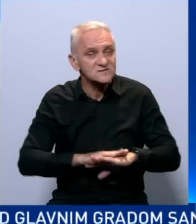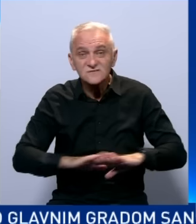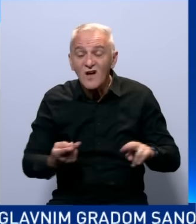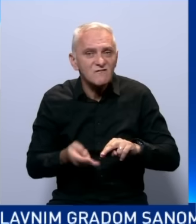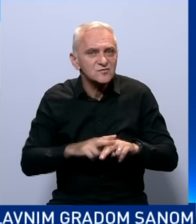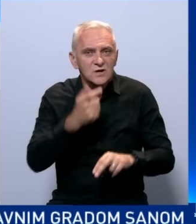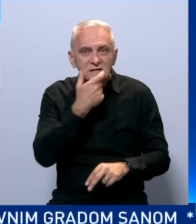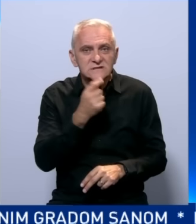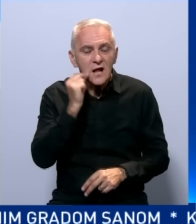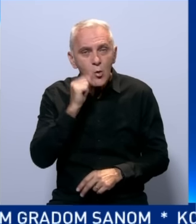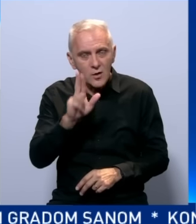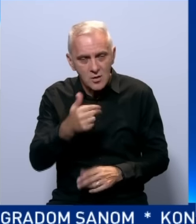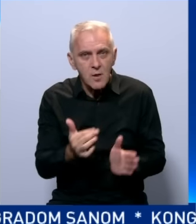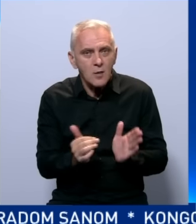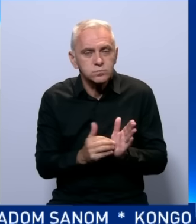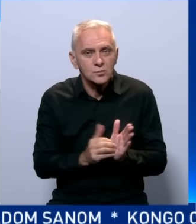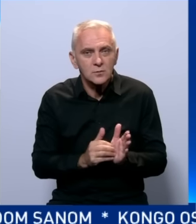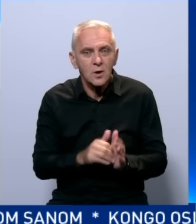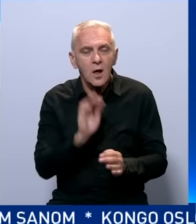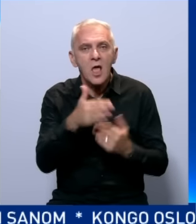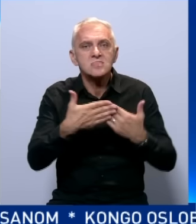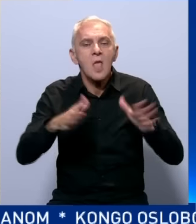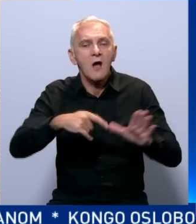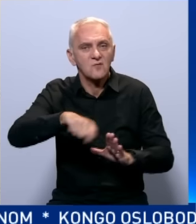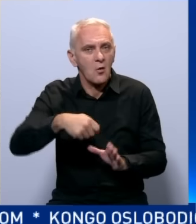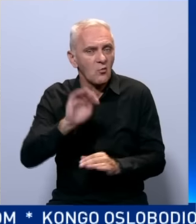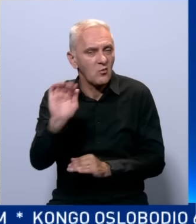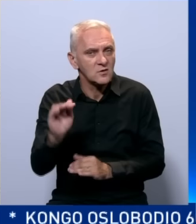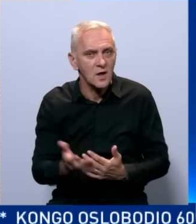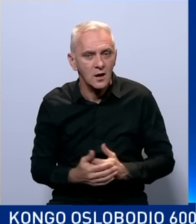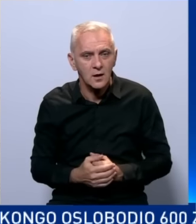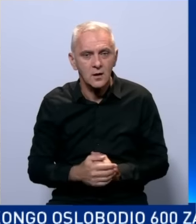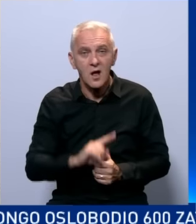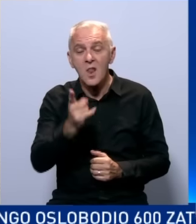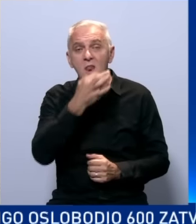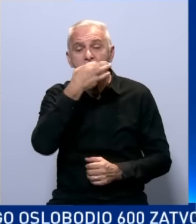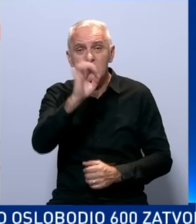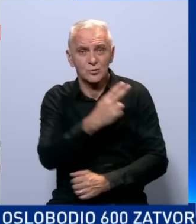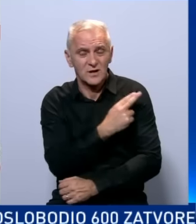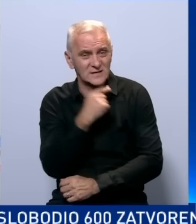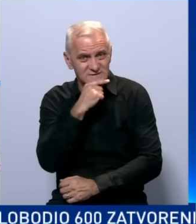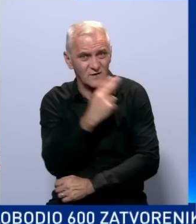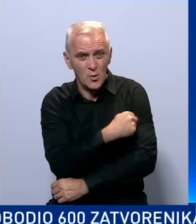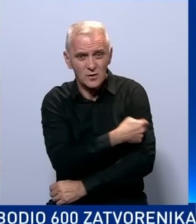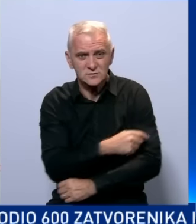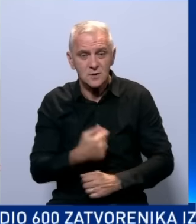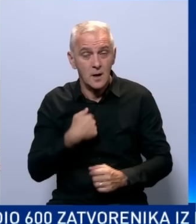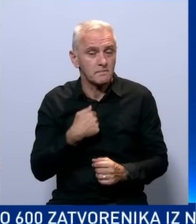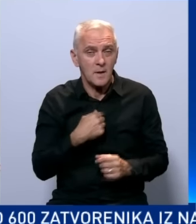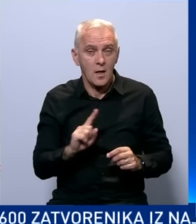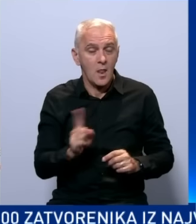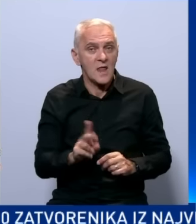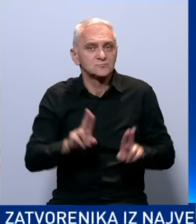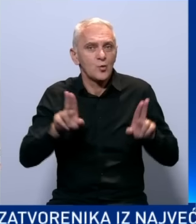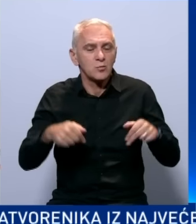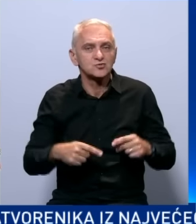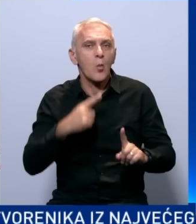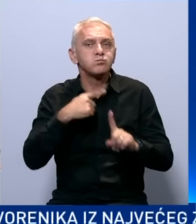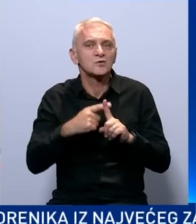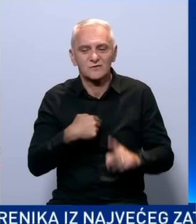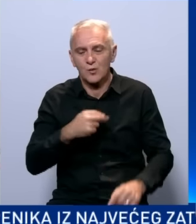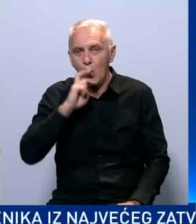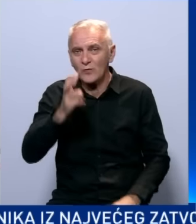starijih ljudi ima potrebu za javnim kuhinjama. Nije bolje ni u Crvenom križu. Često nismo u mogućnosti da pozitivno odgovorimo